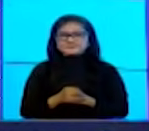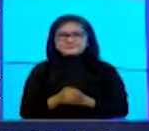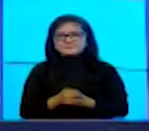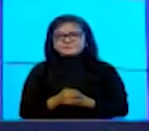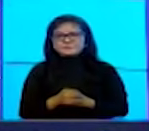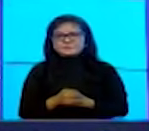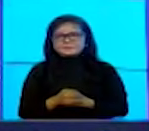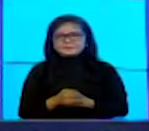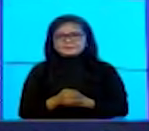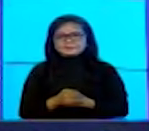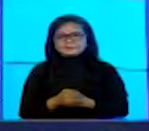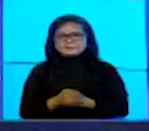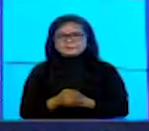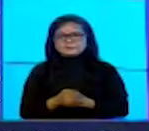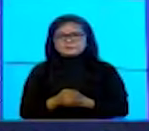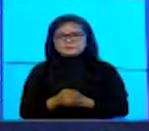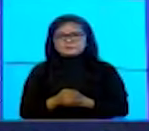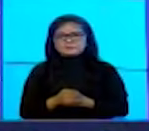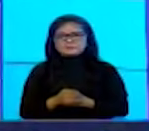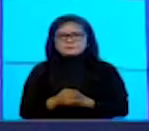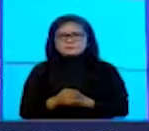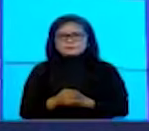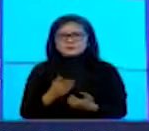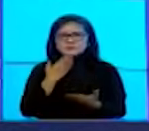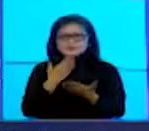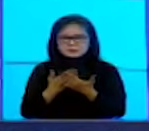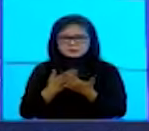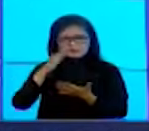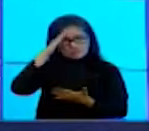sehat selalu. Terima kasih. Wassalamualaikum warahmatullahi wabarakatuh. Waalaikumsalam.